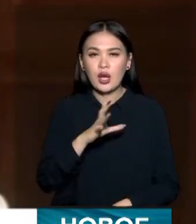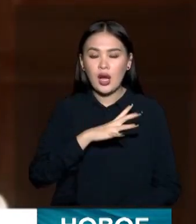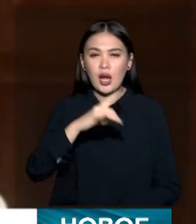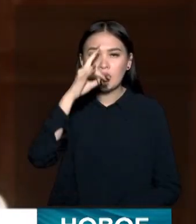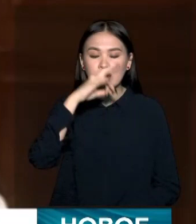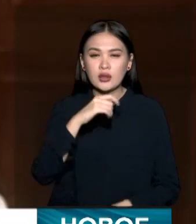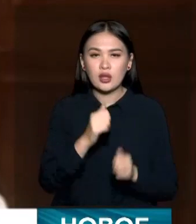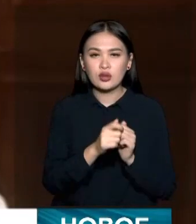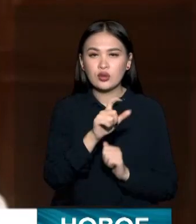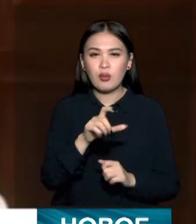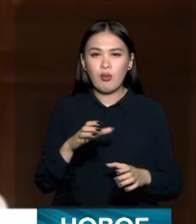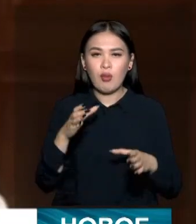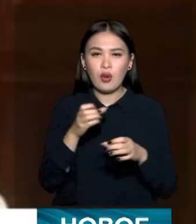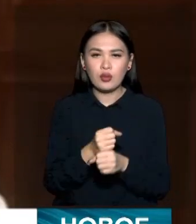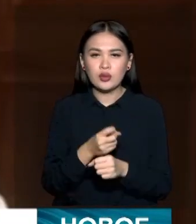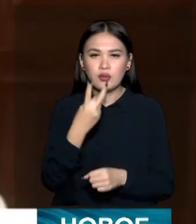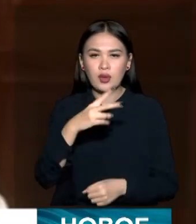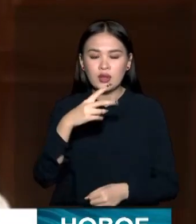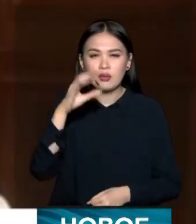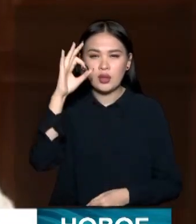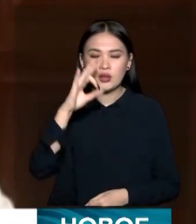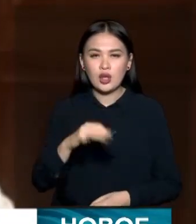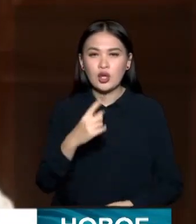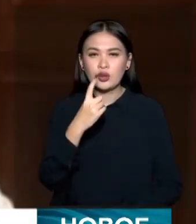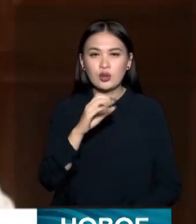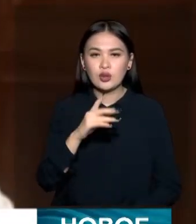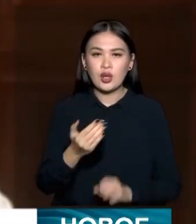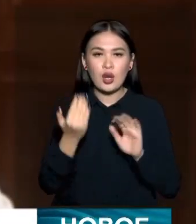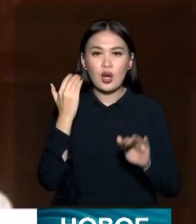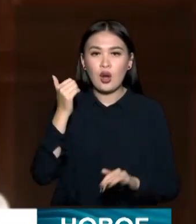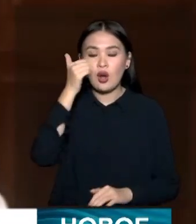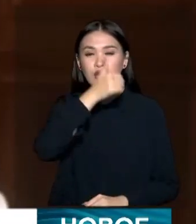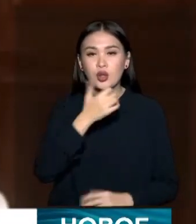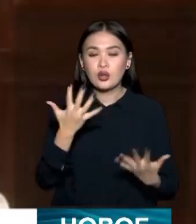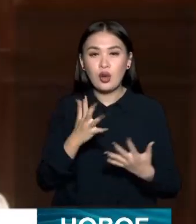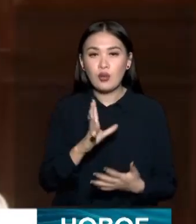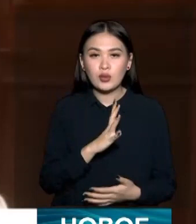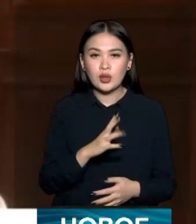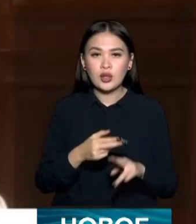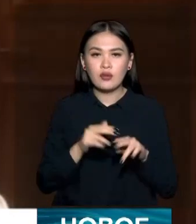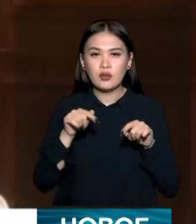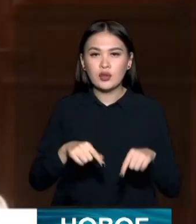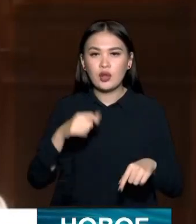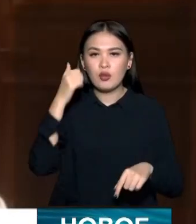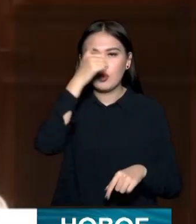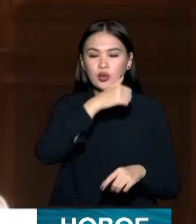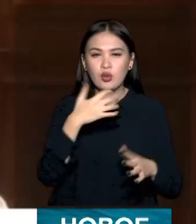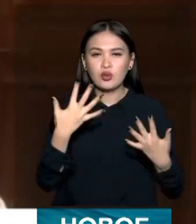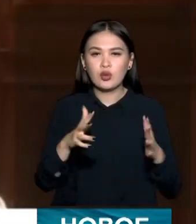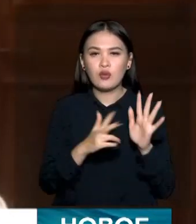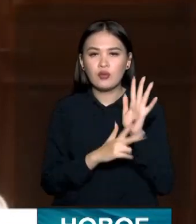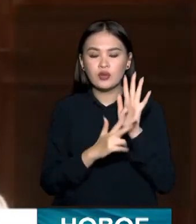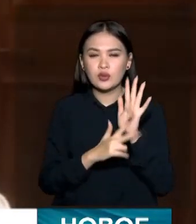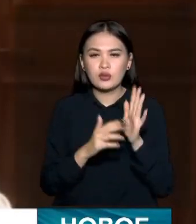казахстанца похудел на 20%. То есть 100 тенге, которые в прошлом году были, в этом году превратились в 80 тенге.